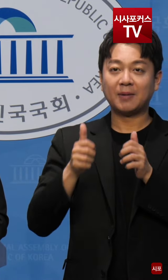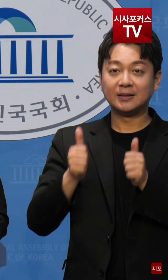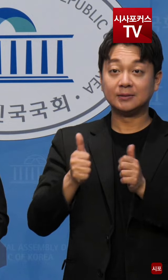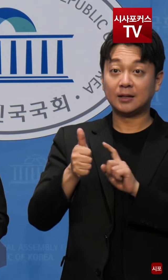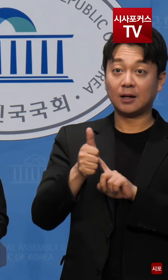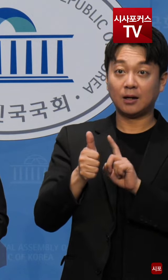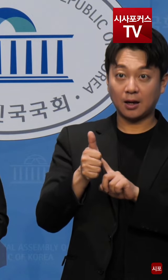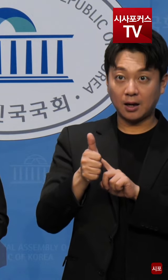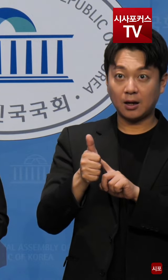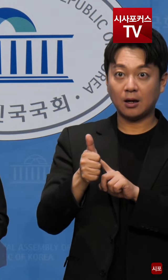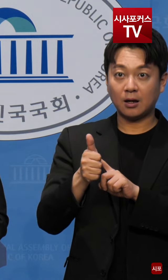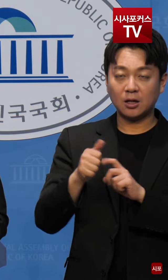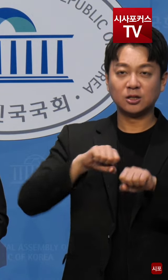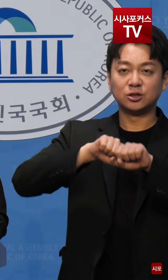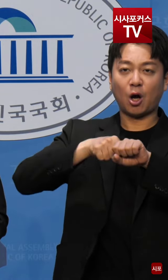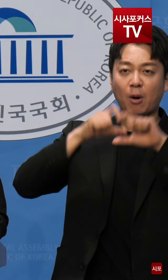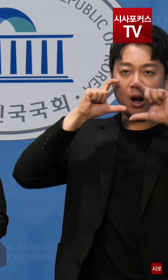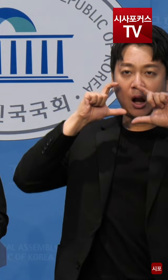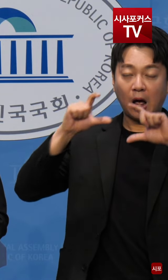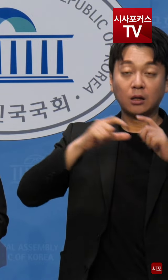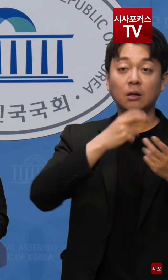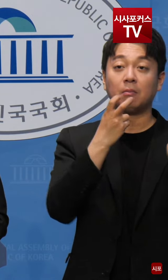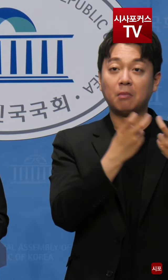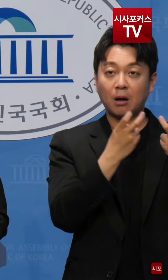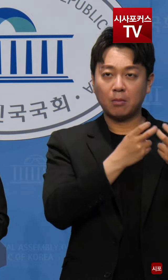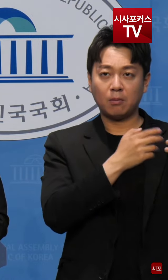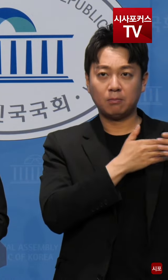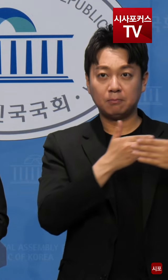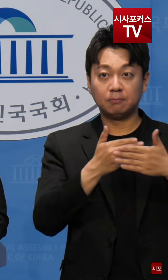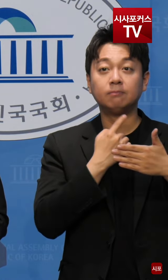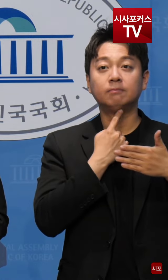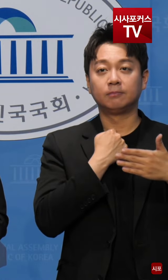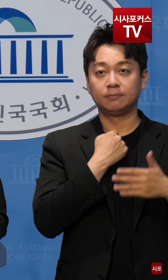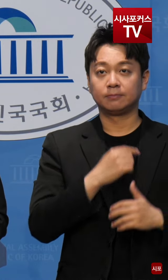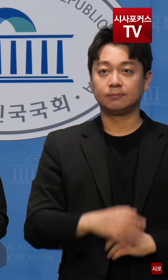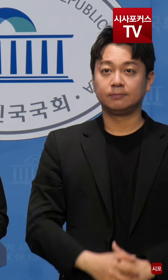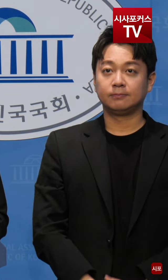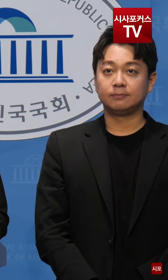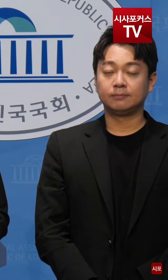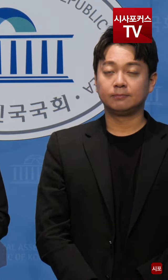판결하면 처벌하는 방안까지 추진하려 들고 있습니다.